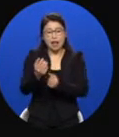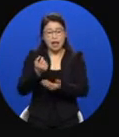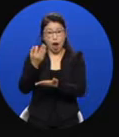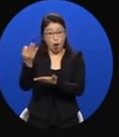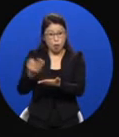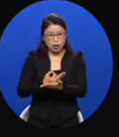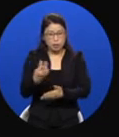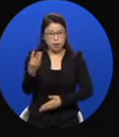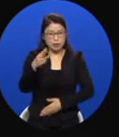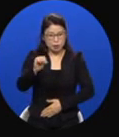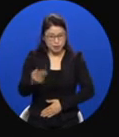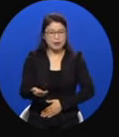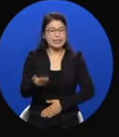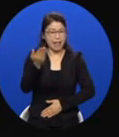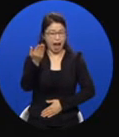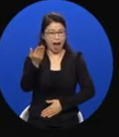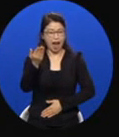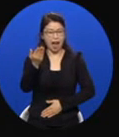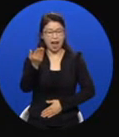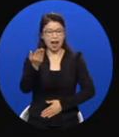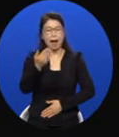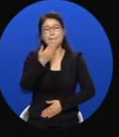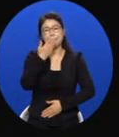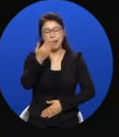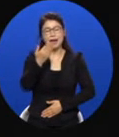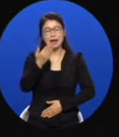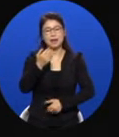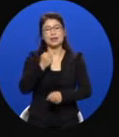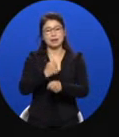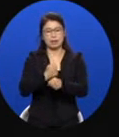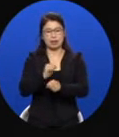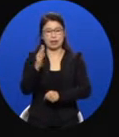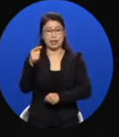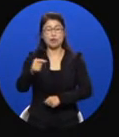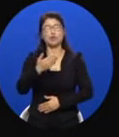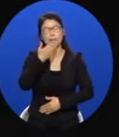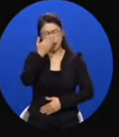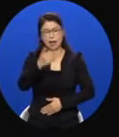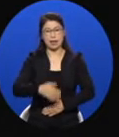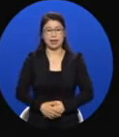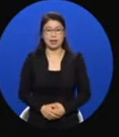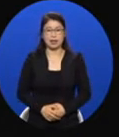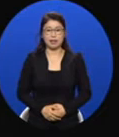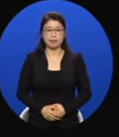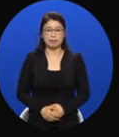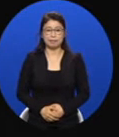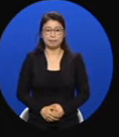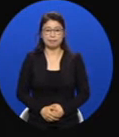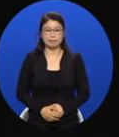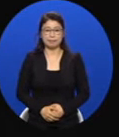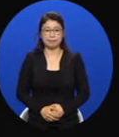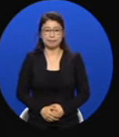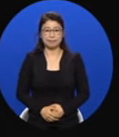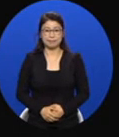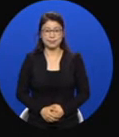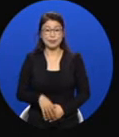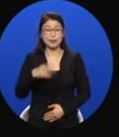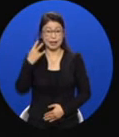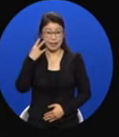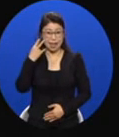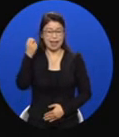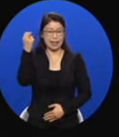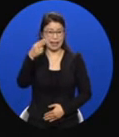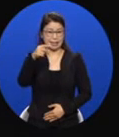뭐 3천만 원 정도 수준에 가능하게끔 해야 된다고 봅니다. 이거 충분히 가능합니다. 네,